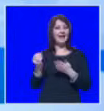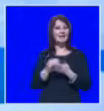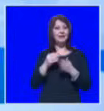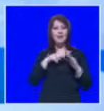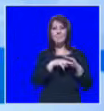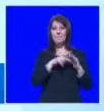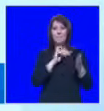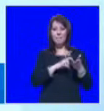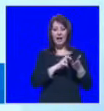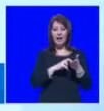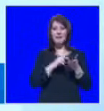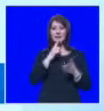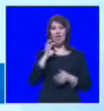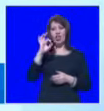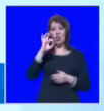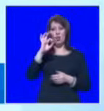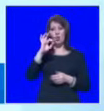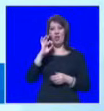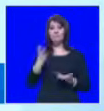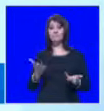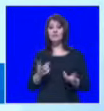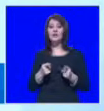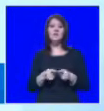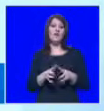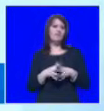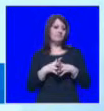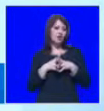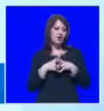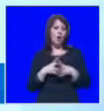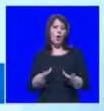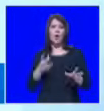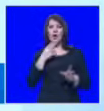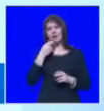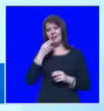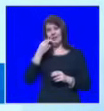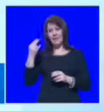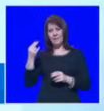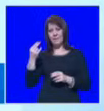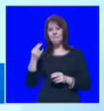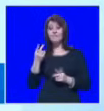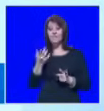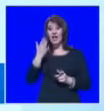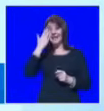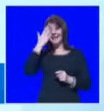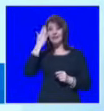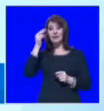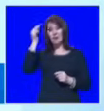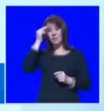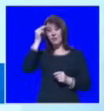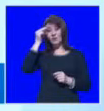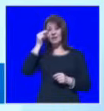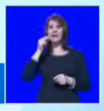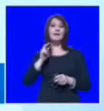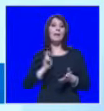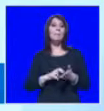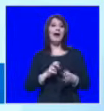нулата? Това е широка тема, която можем да обсъждаме дълго, но истината е, че в българската банкова система